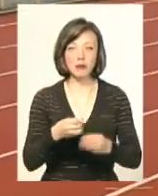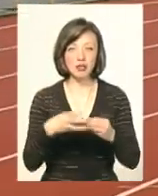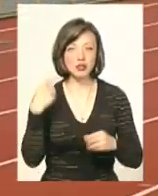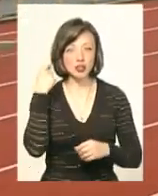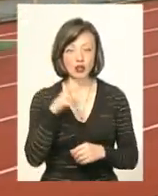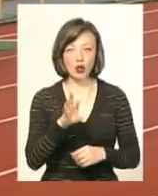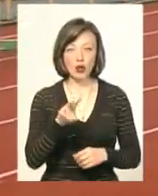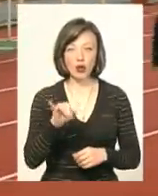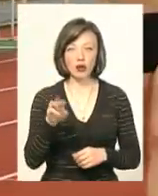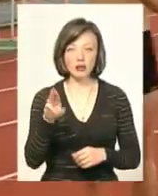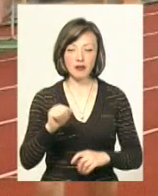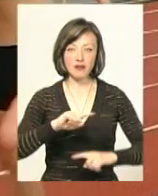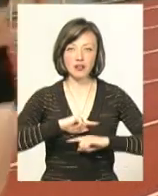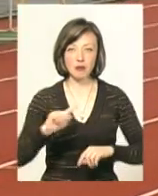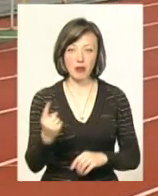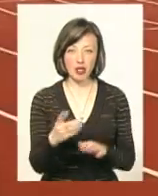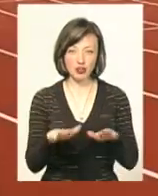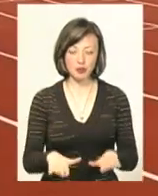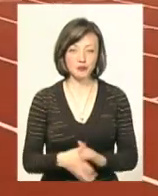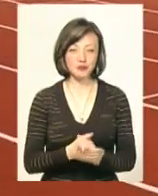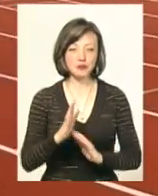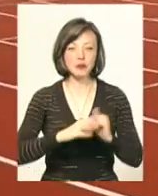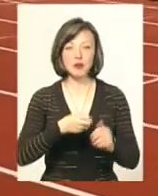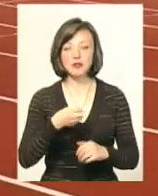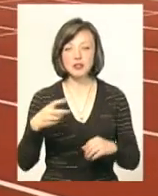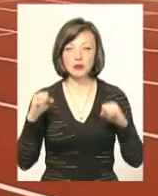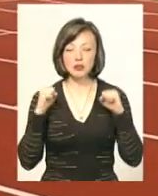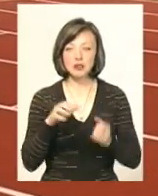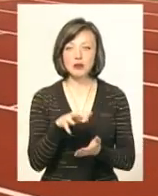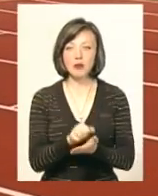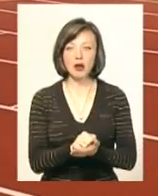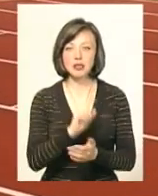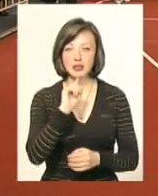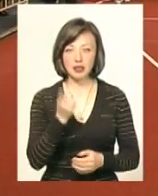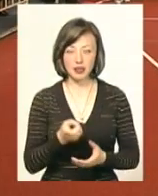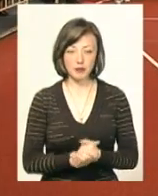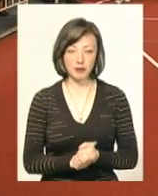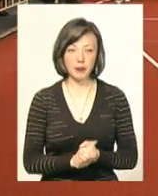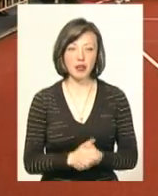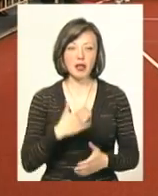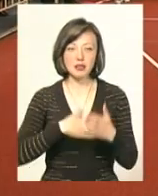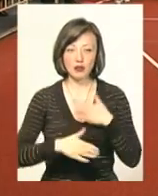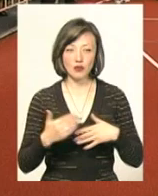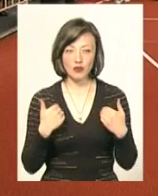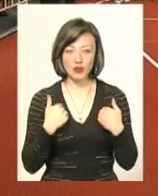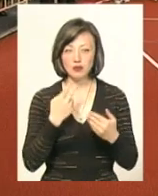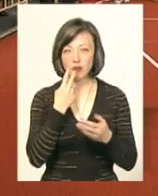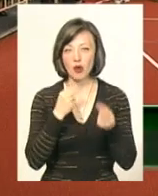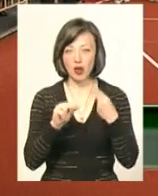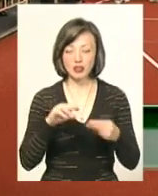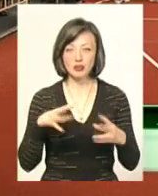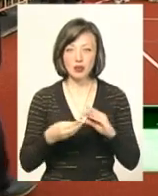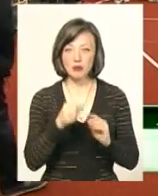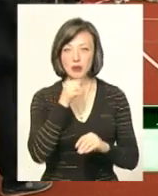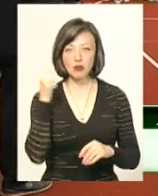15-річна Лоліта Юрченко фінішує першою. Професійно легкою атлетикою дівчина займається рік. Задоволена, адже я його покращила. Минулий